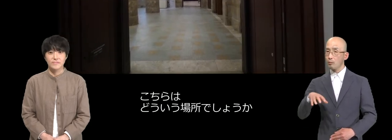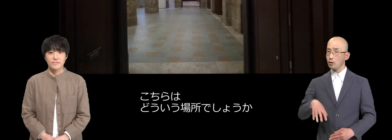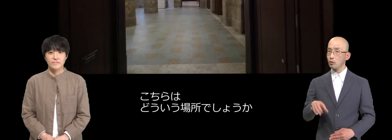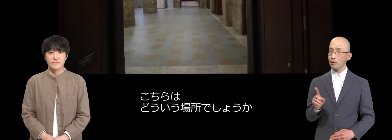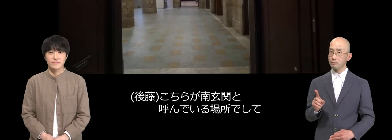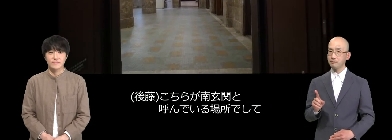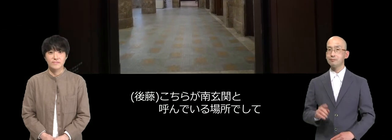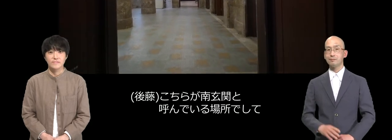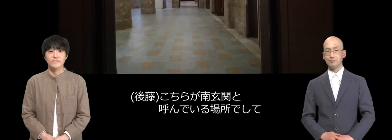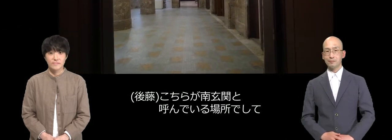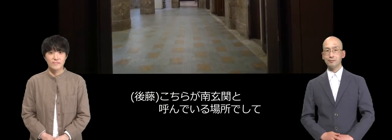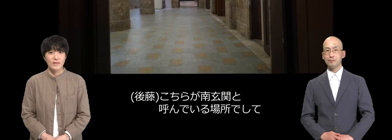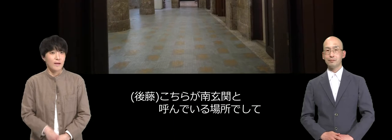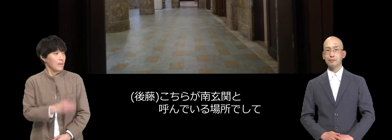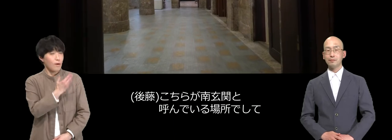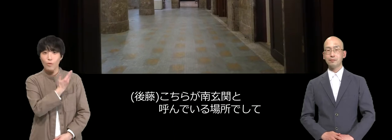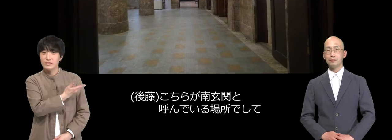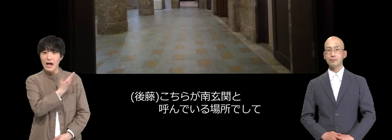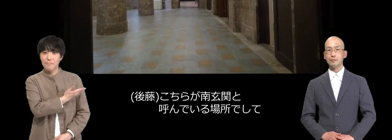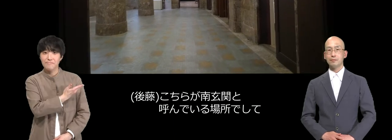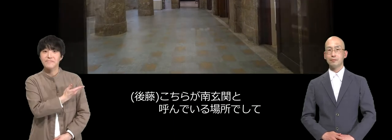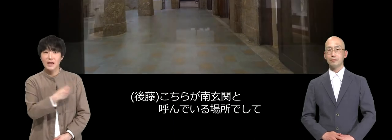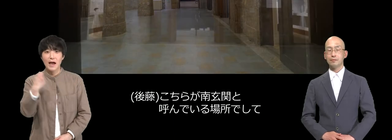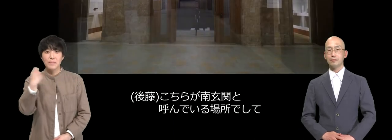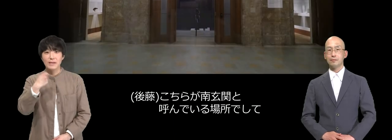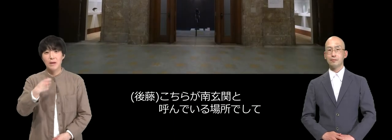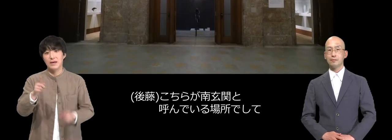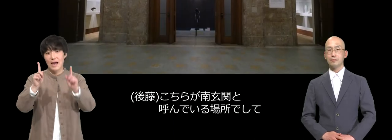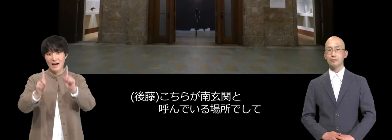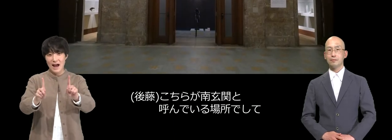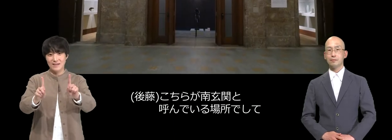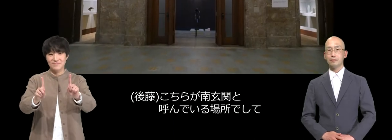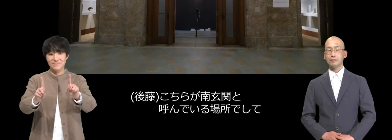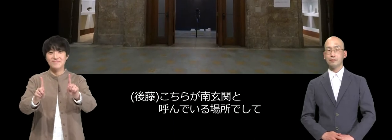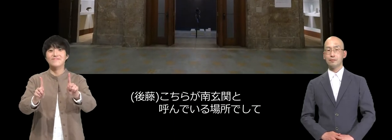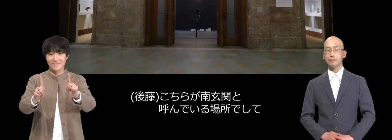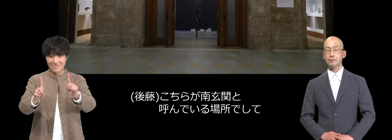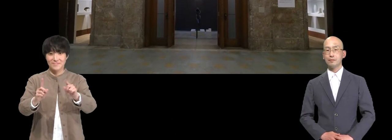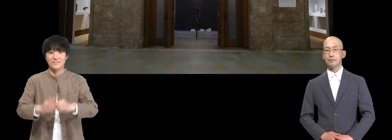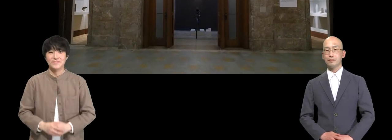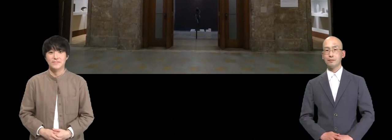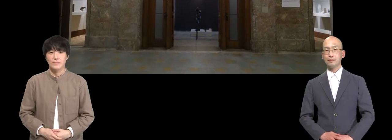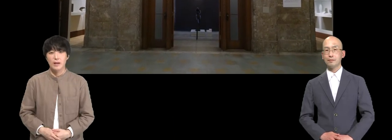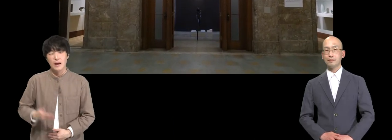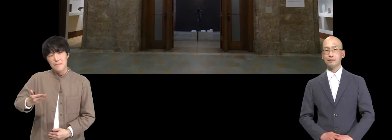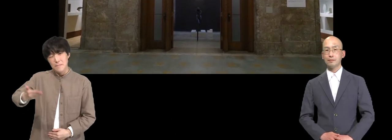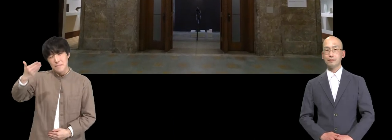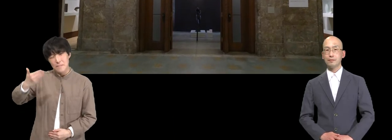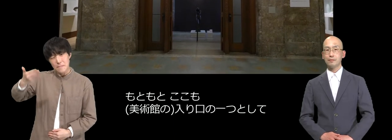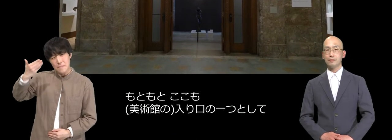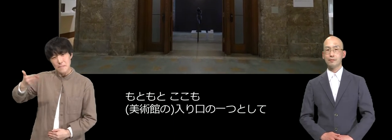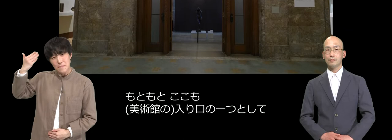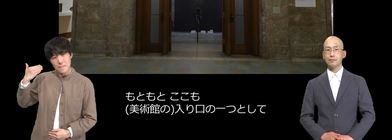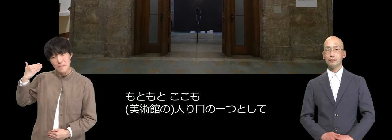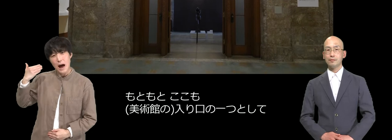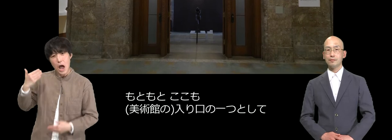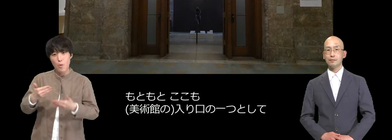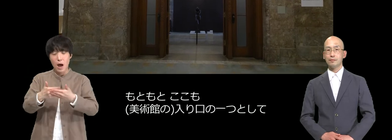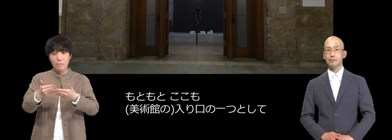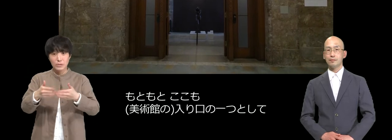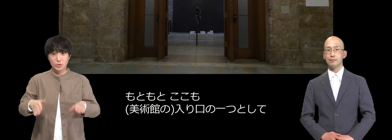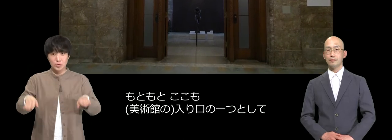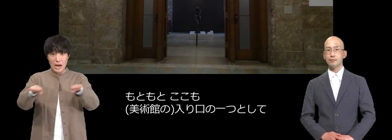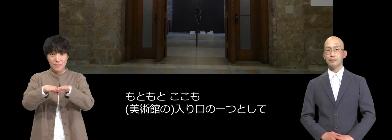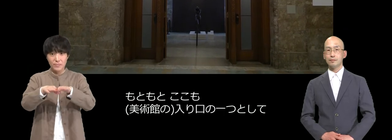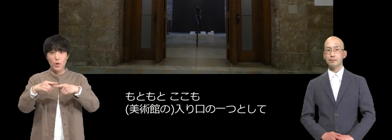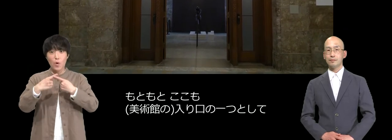かこちらがですね南玄関と呼んでいる場所でしてaもともとはここ